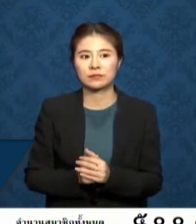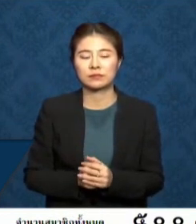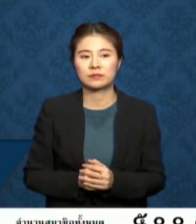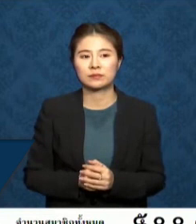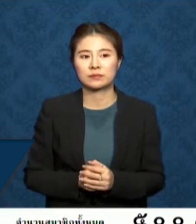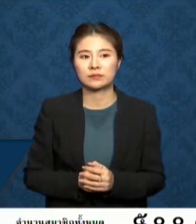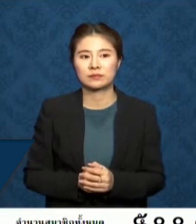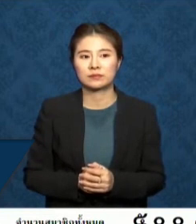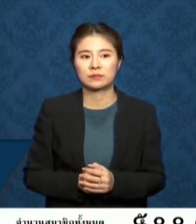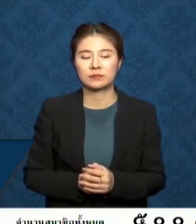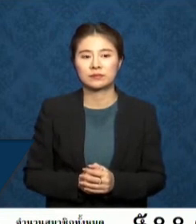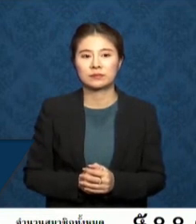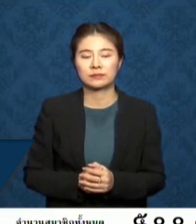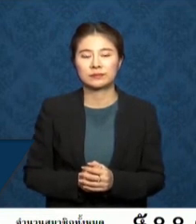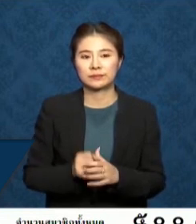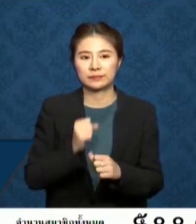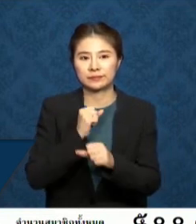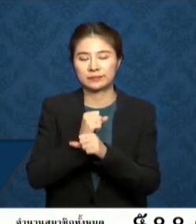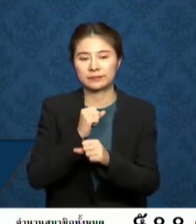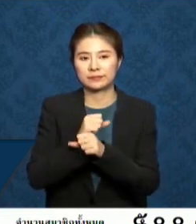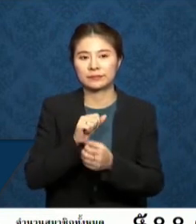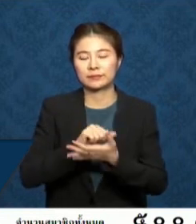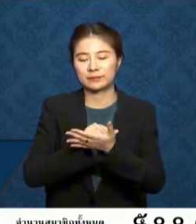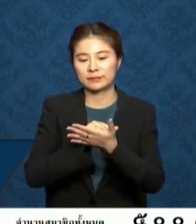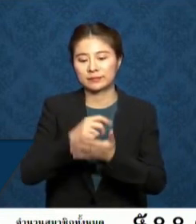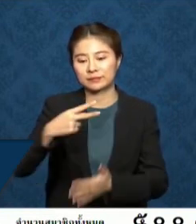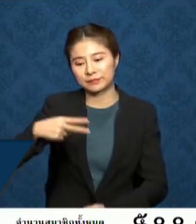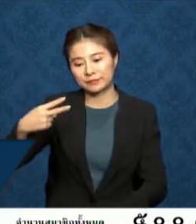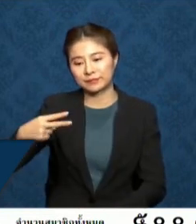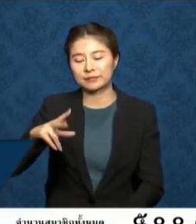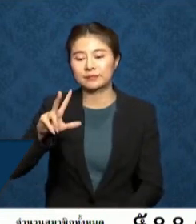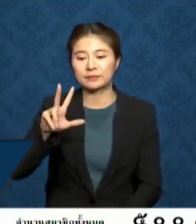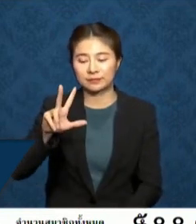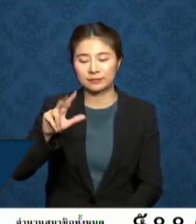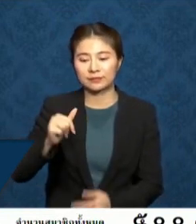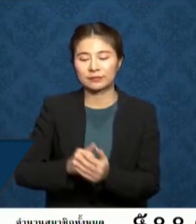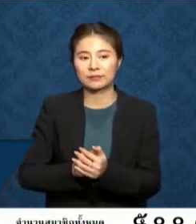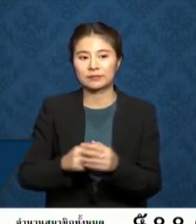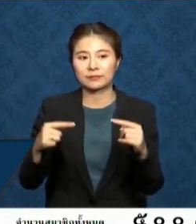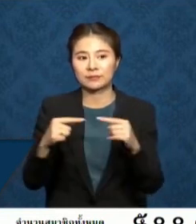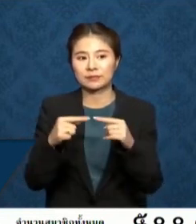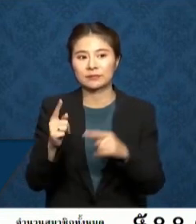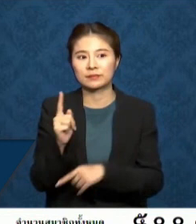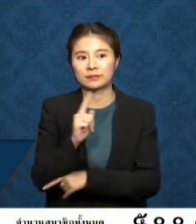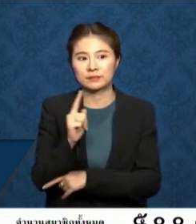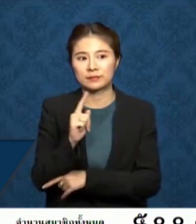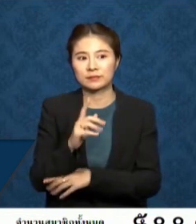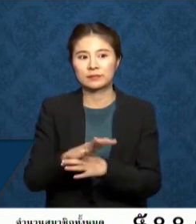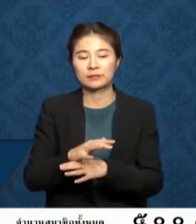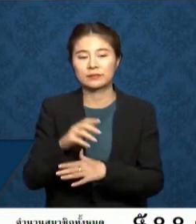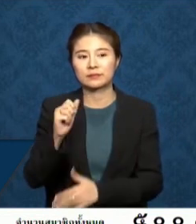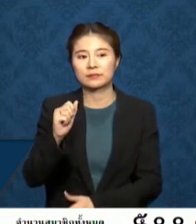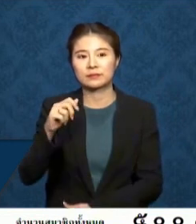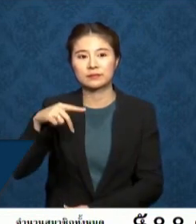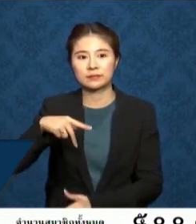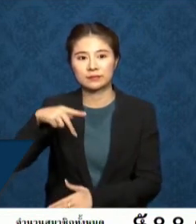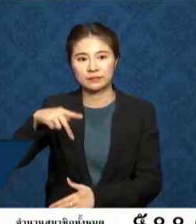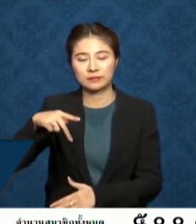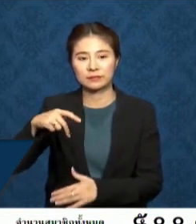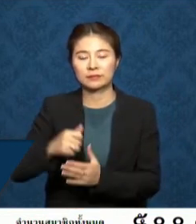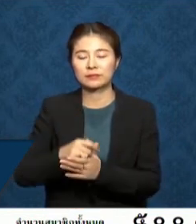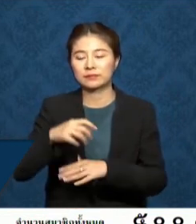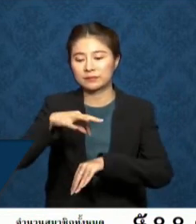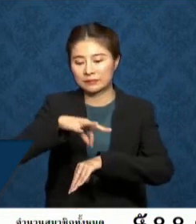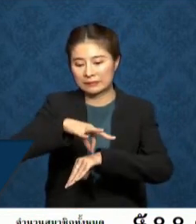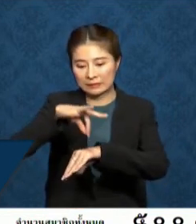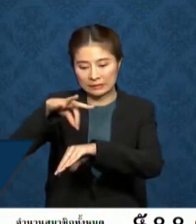นี้ดีขึ้นมานิดนึงครับให้บริการ3ภาษาจุดเด่นที่ระบุไว้ในเอกสารนะครับคือเป็นแอปที่เราเปิดขึ้นมาครับจะใช้ GPS